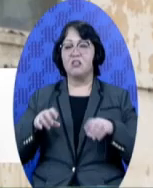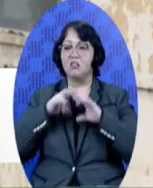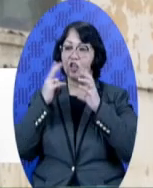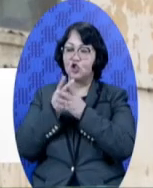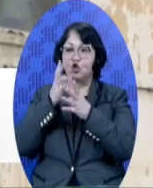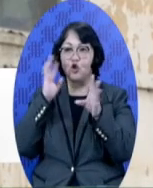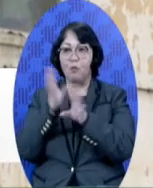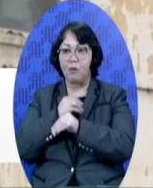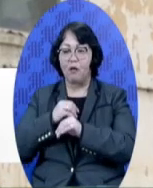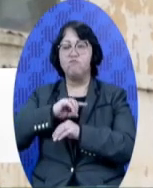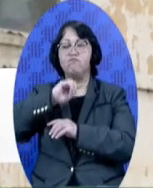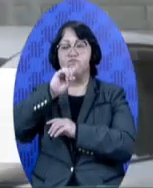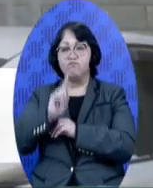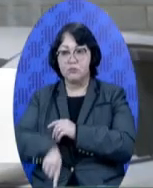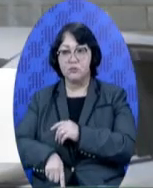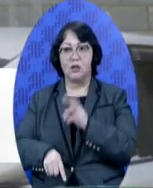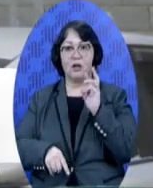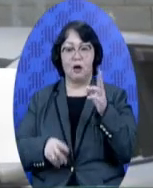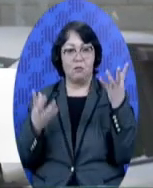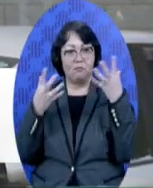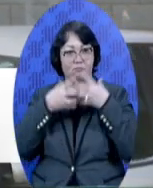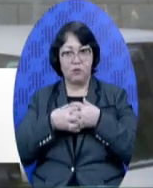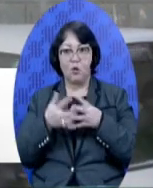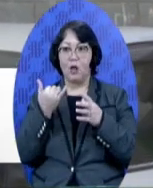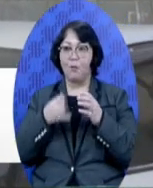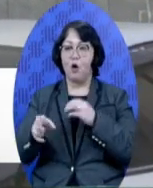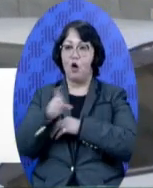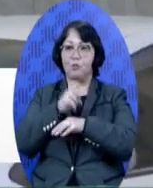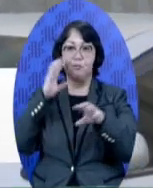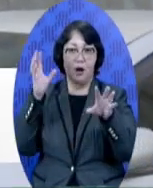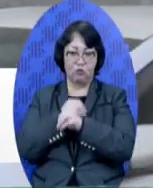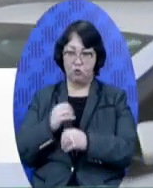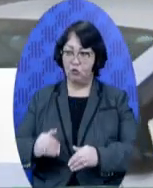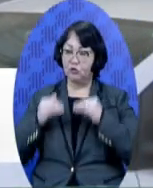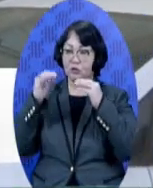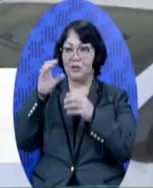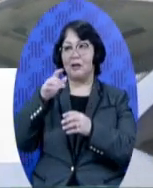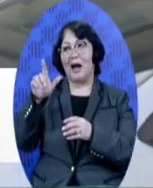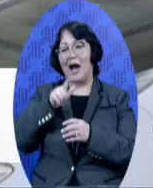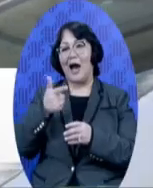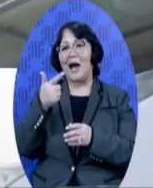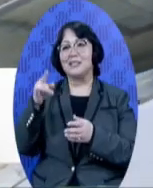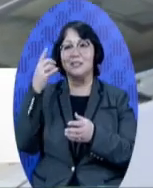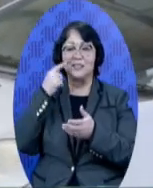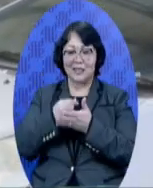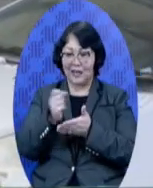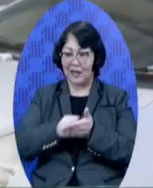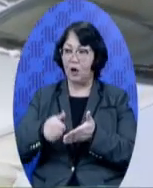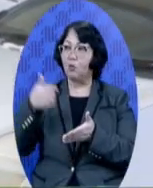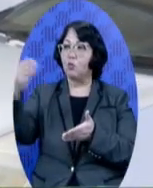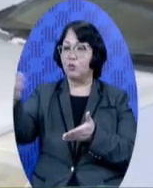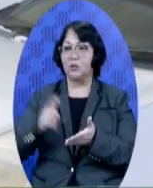зохион байгуулалтанд орох, нийслэлийн хот байгуулалт хөгжлийн газарт саналаа хургуулах шаардлагатай байна.